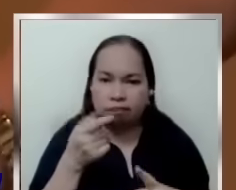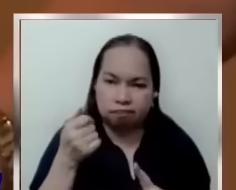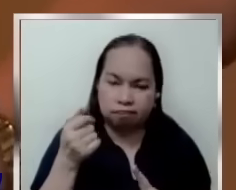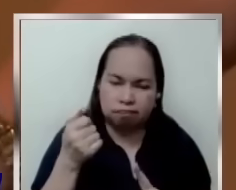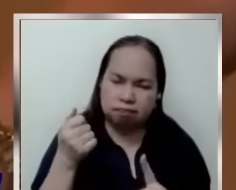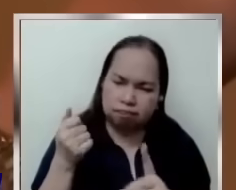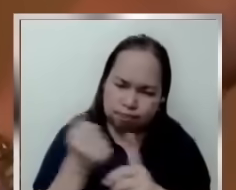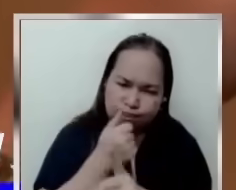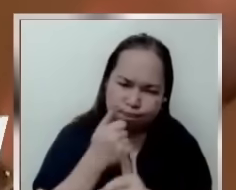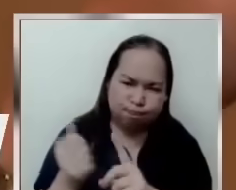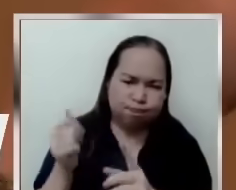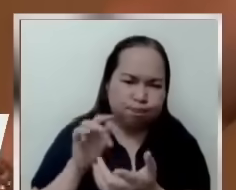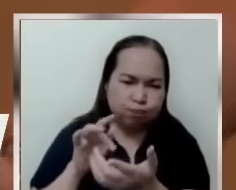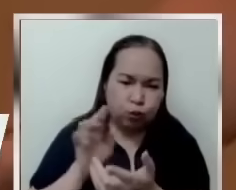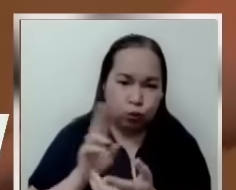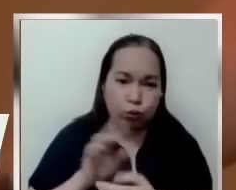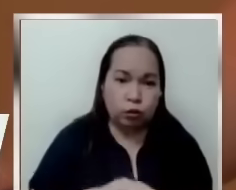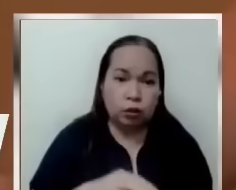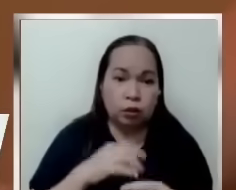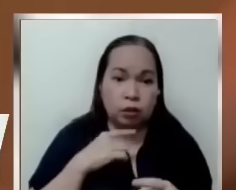Gonzalez. Sinapok niya dito sa